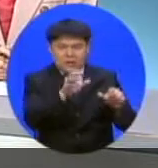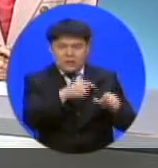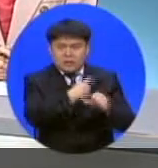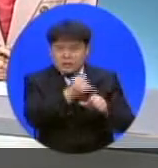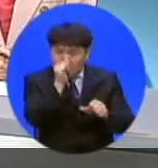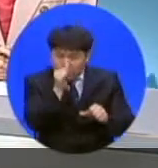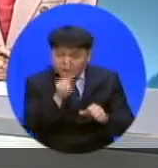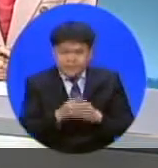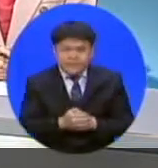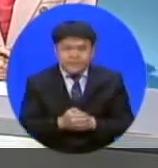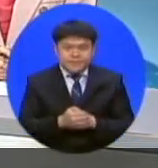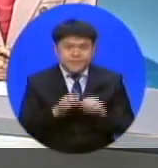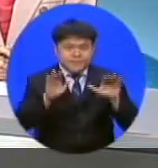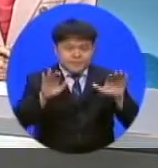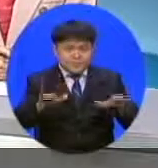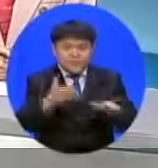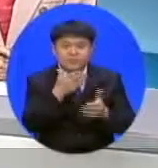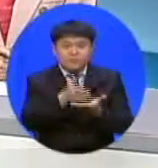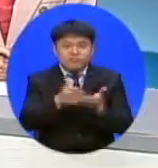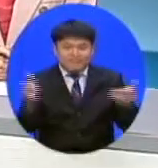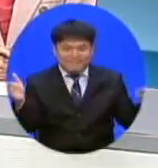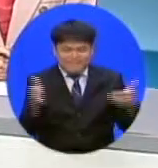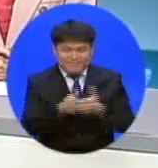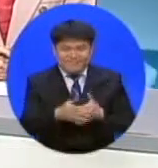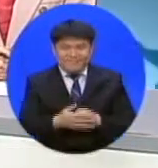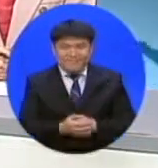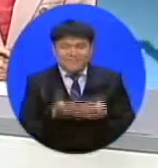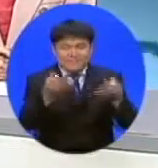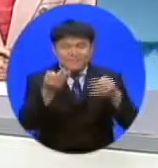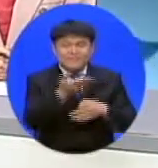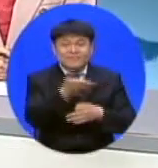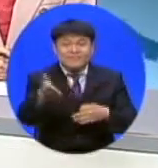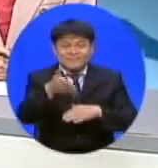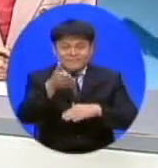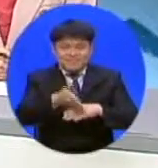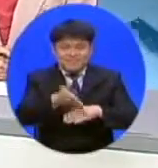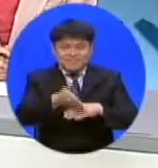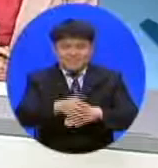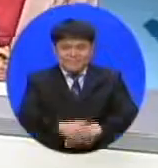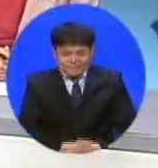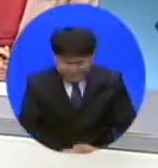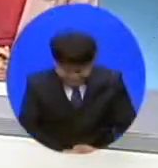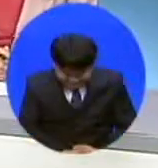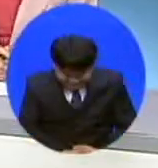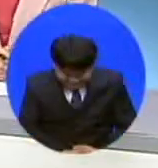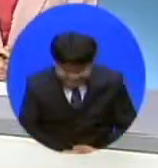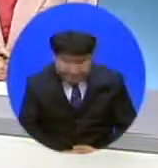있을까요? 이상으로 복지TV 뉴스를 마칩니다. 시청해주셔서 고맙습니다.